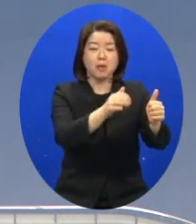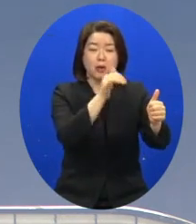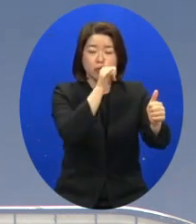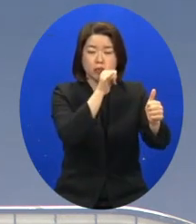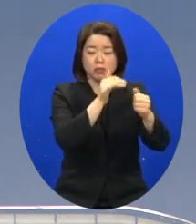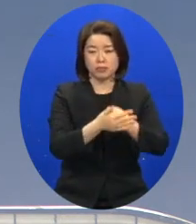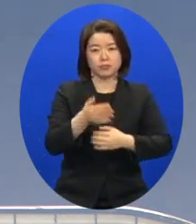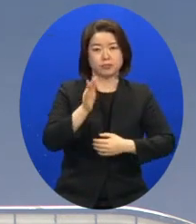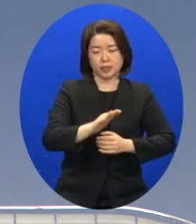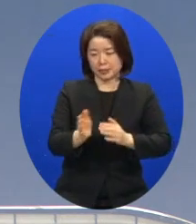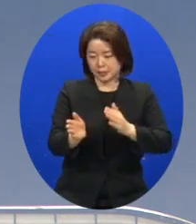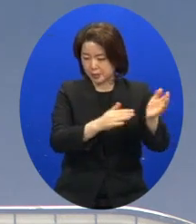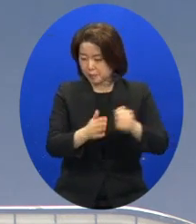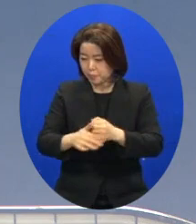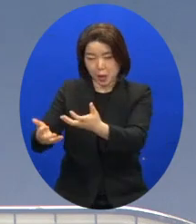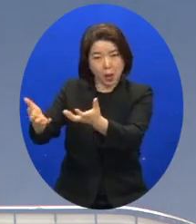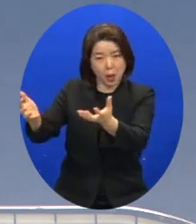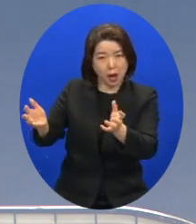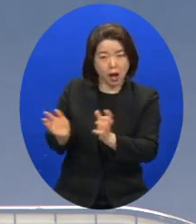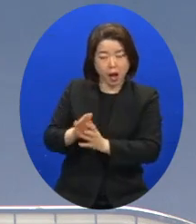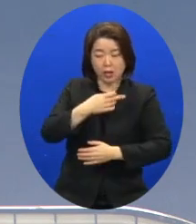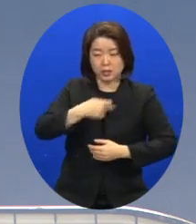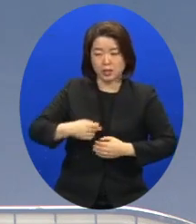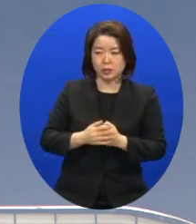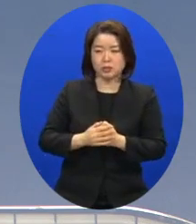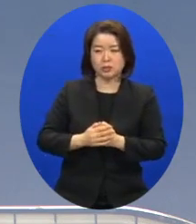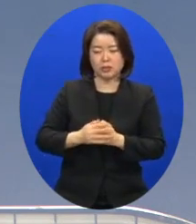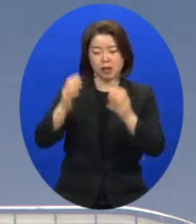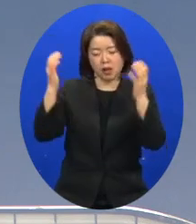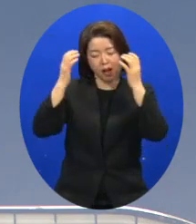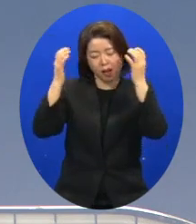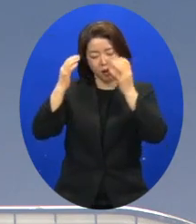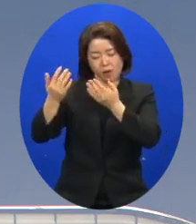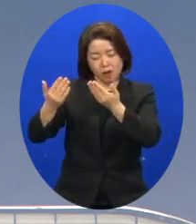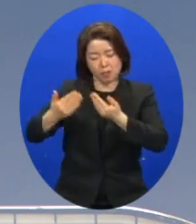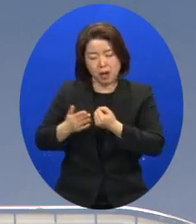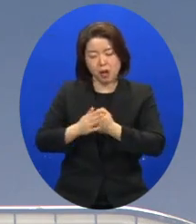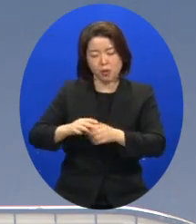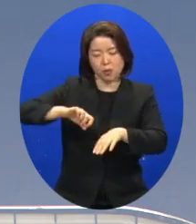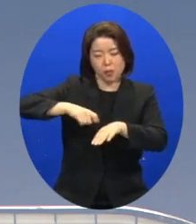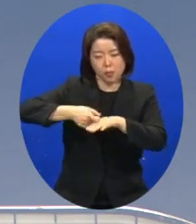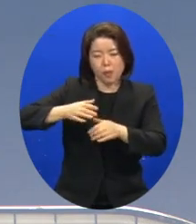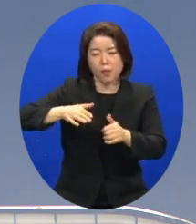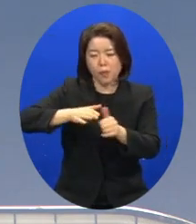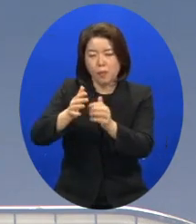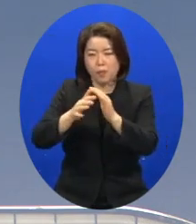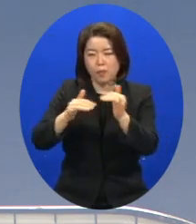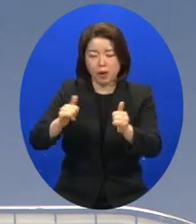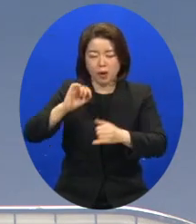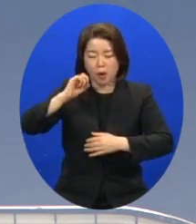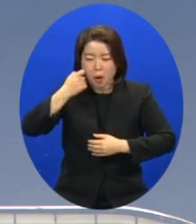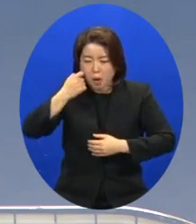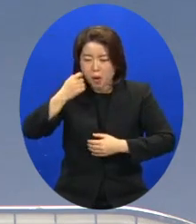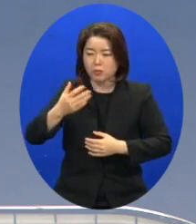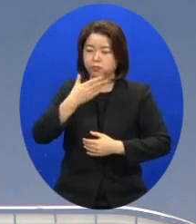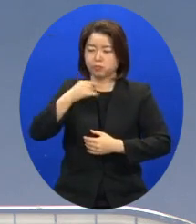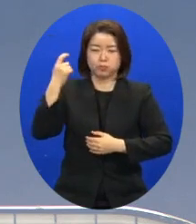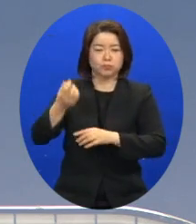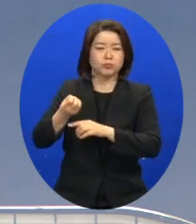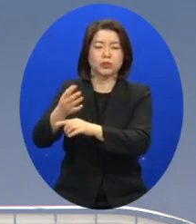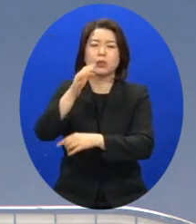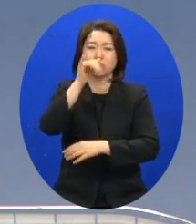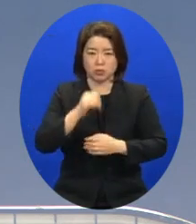사도들은 고난을 당하고 사용 수처럼 지금 어려움을 당하고 복음을 전하고 있습니다 11절 12절에